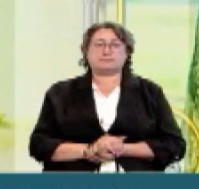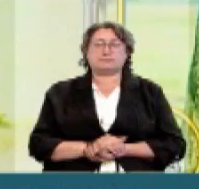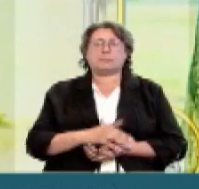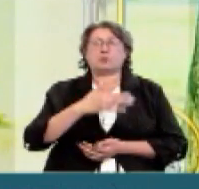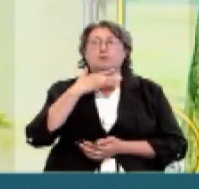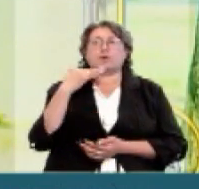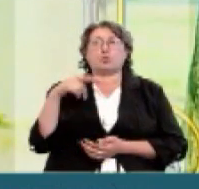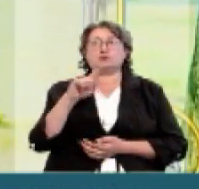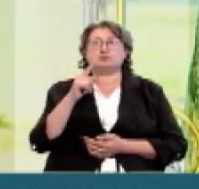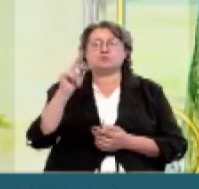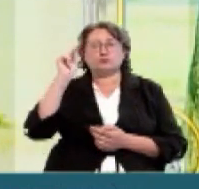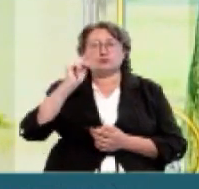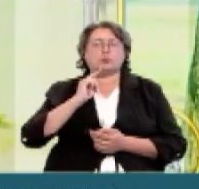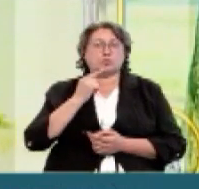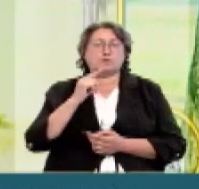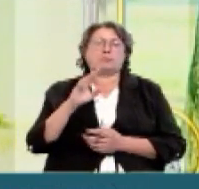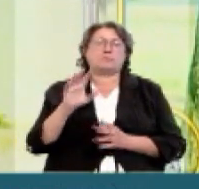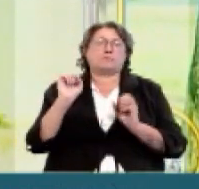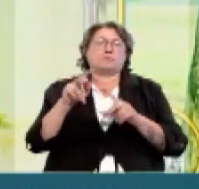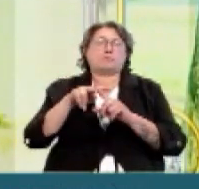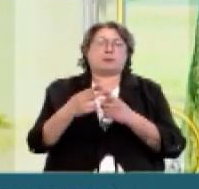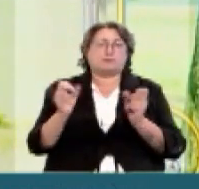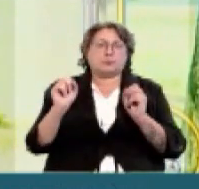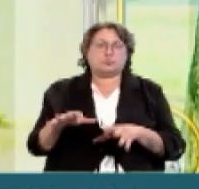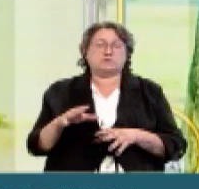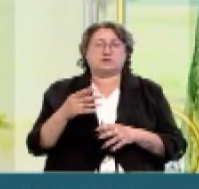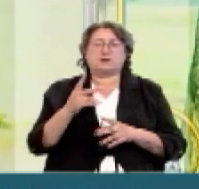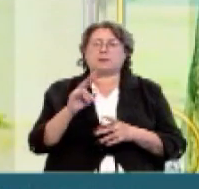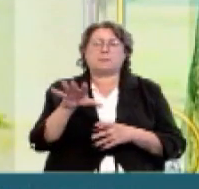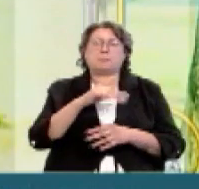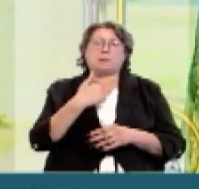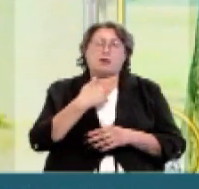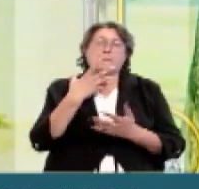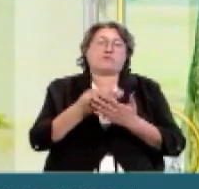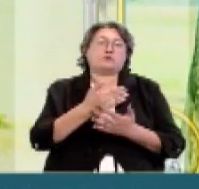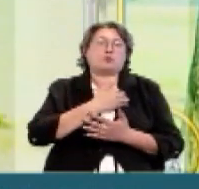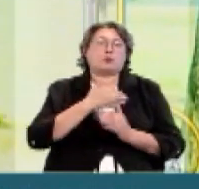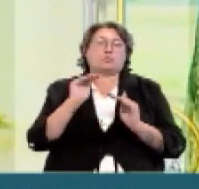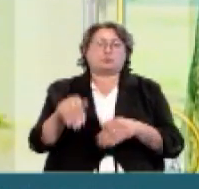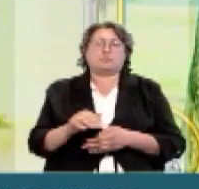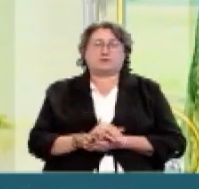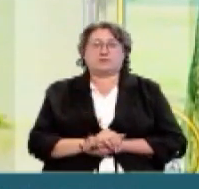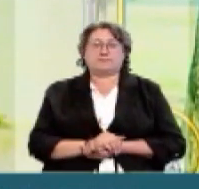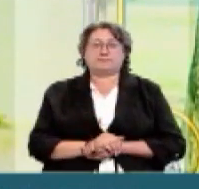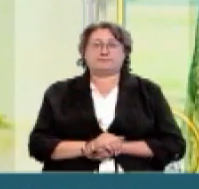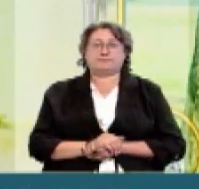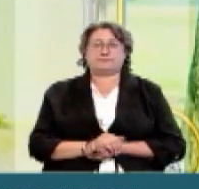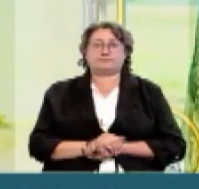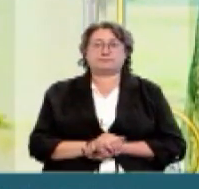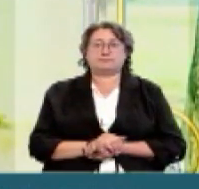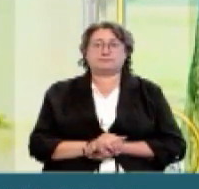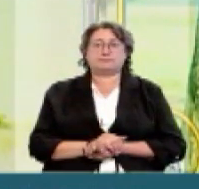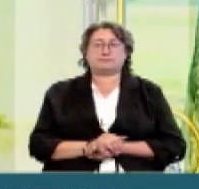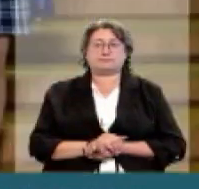мен бұл мамандыққа өз қалауым бойынша бардым. Сенде осы мамандықтың жақсы специалисті болып